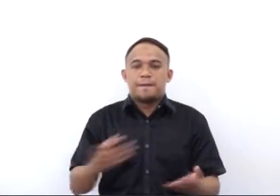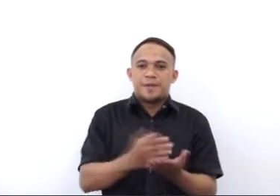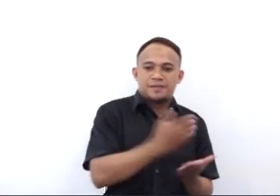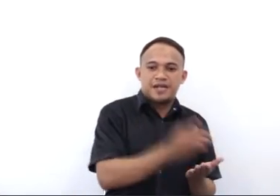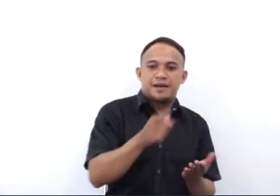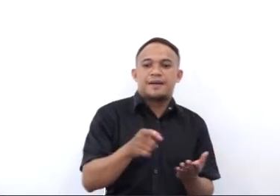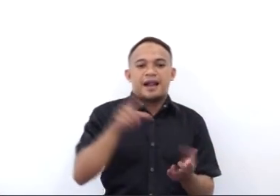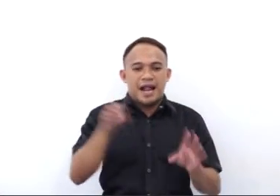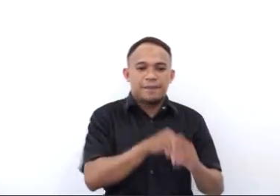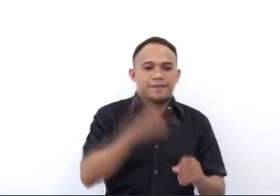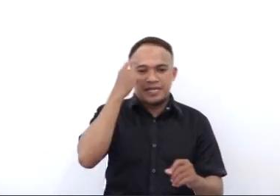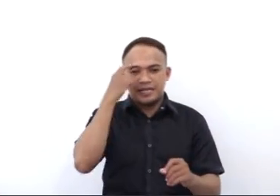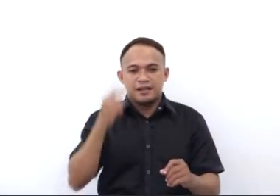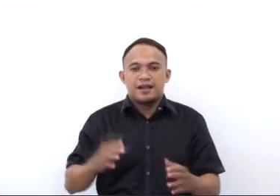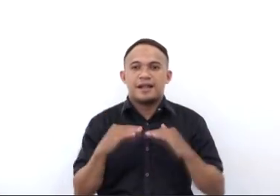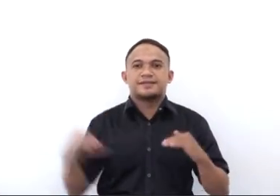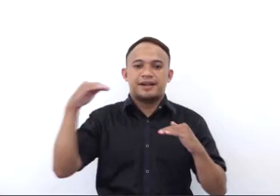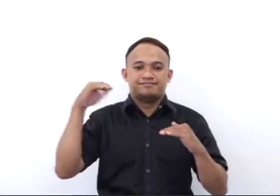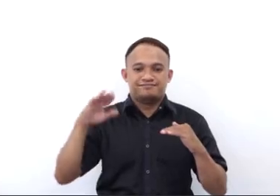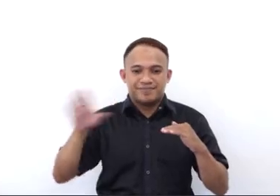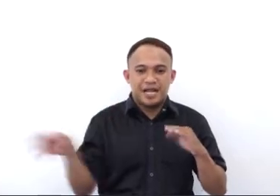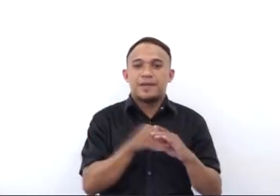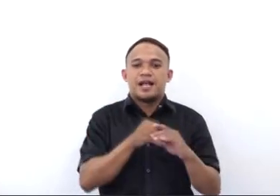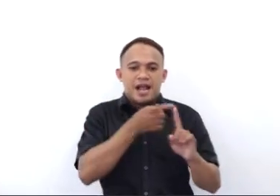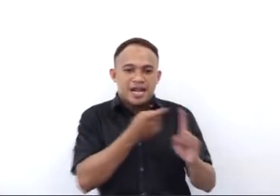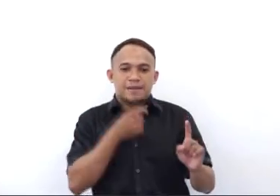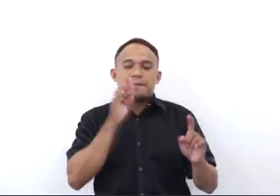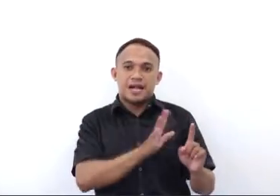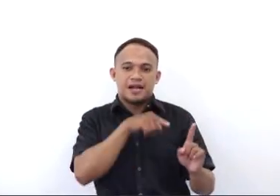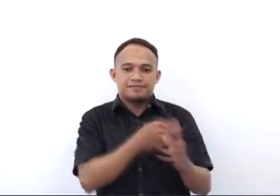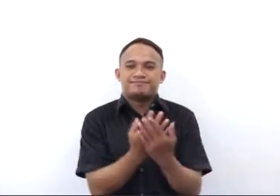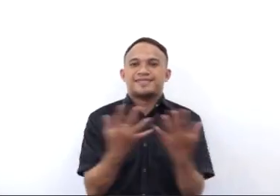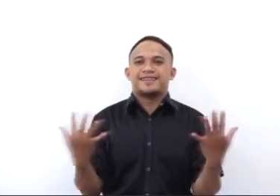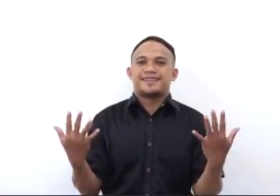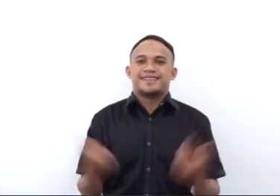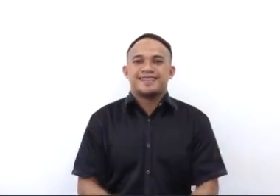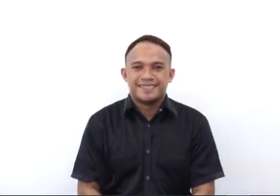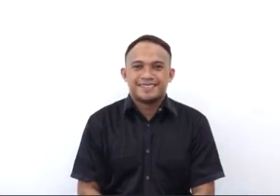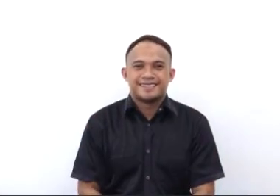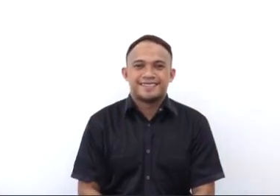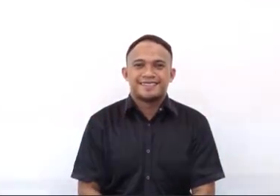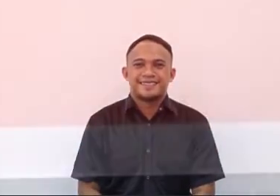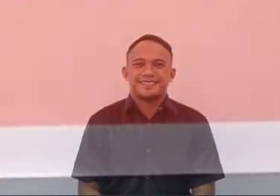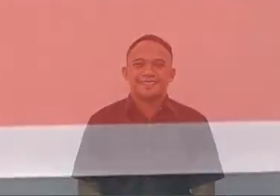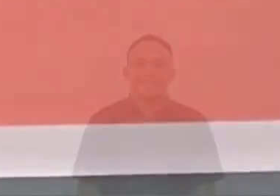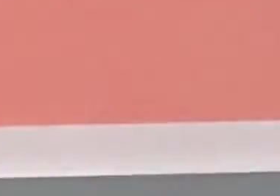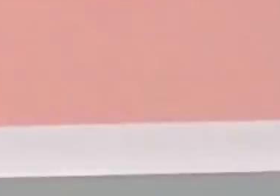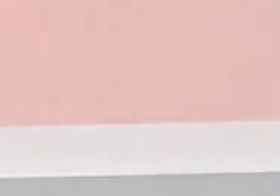dalam meningkatkan kesejahteraan daripada masyarakat.